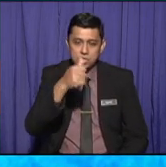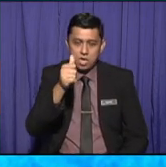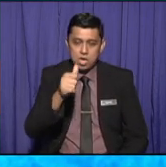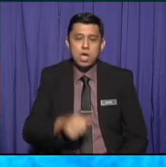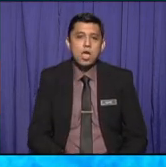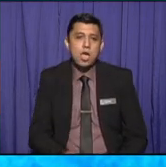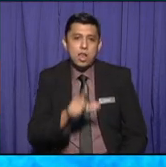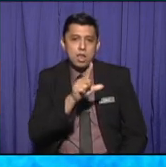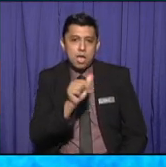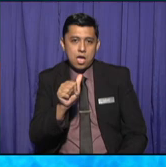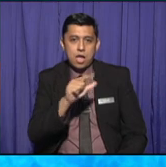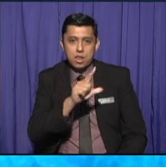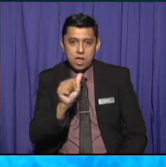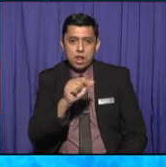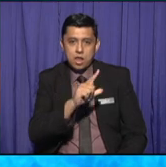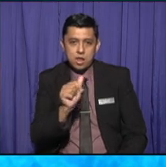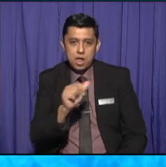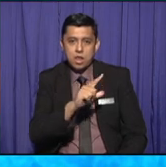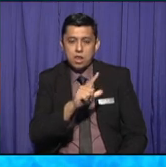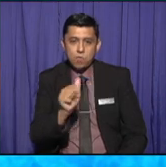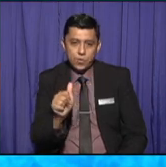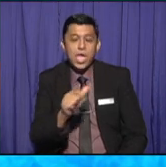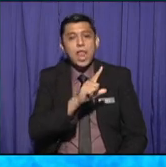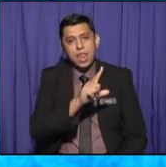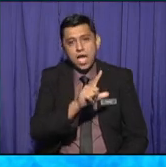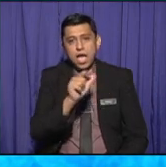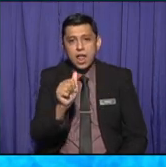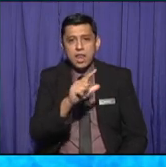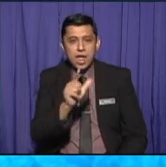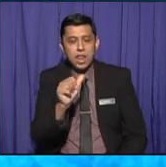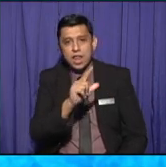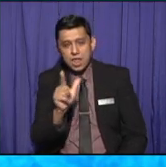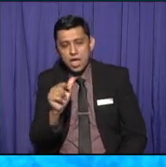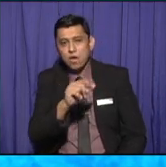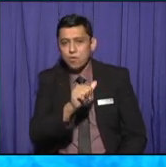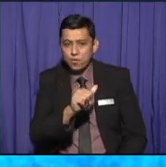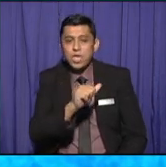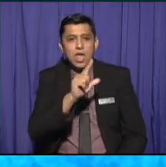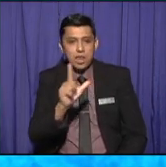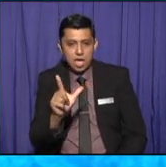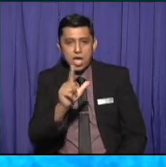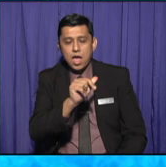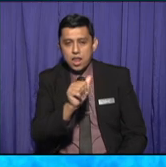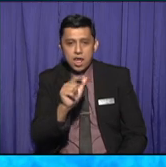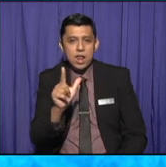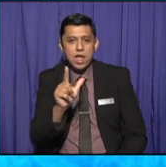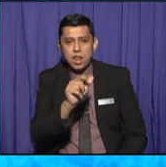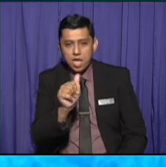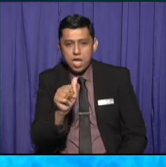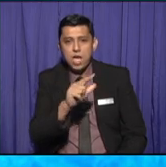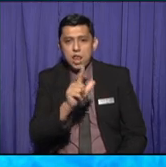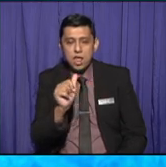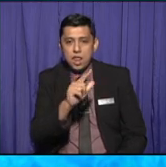ja. La, la, la, la, oh, hoi. La, la, la, la, oh, hoi. La, la, la,